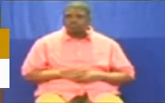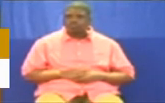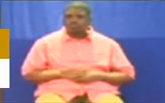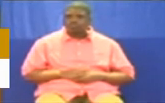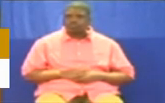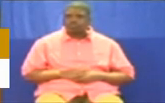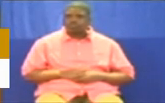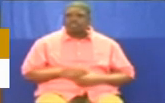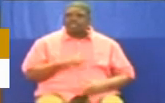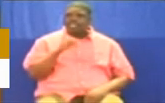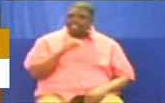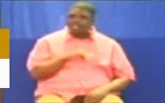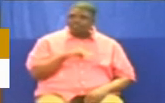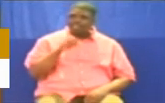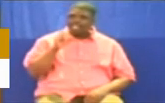CNO.